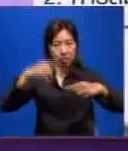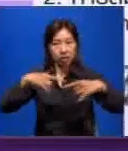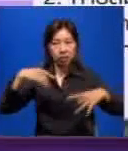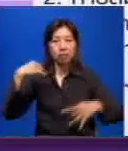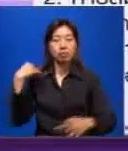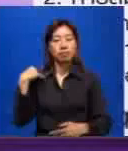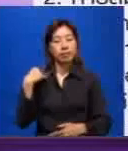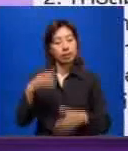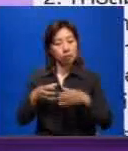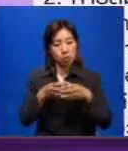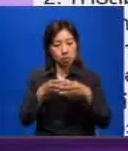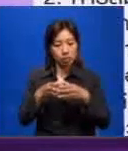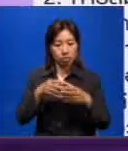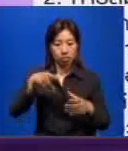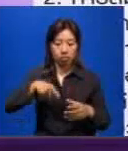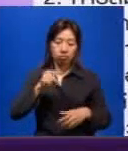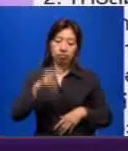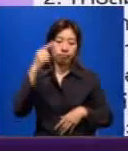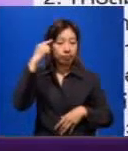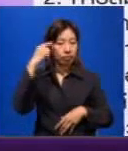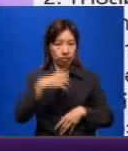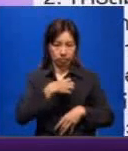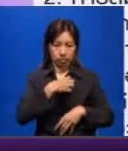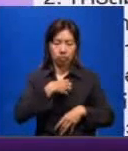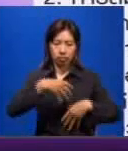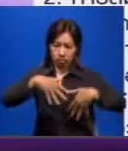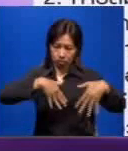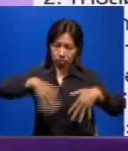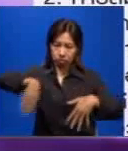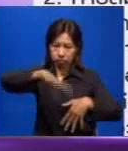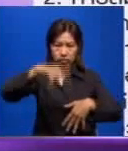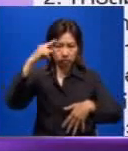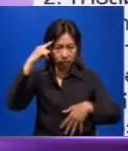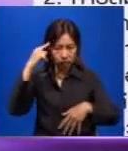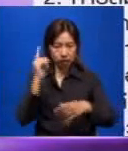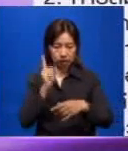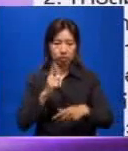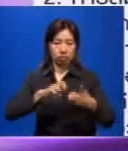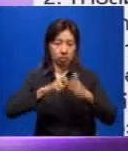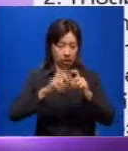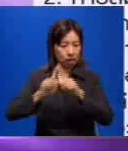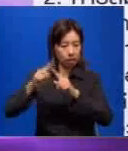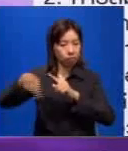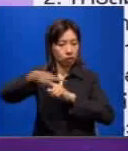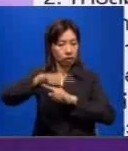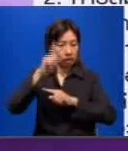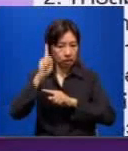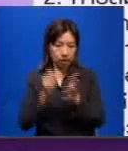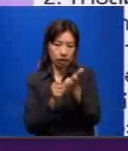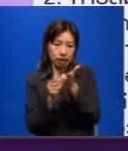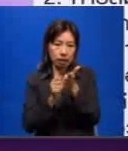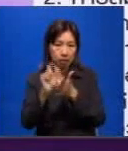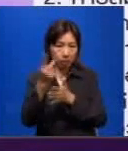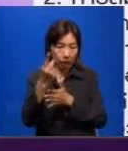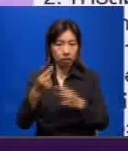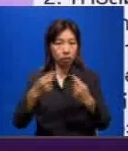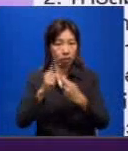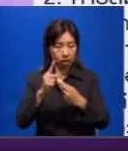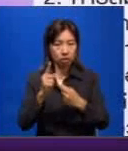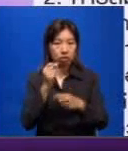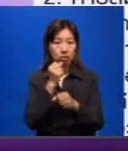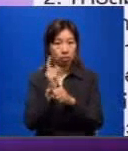ดังนั้นพรรคเพื่อไทยจึงเรียกร้องให้ทุกฝ่ายตระหนักว่าทางออกความขัดแย้งและความพยายามให้เกิดสุญญากาศมีเพียงท